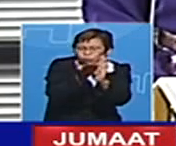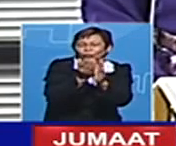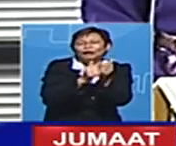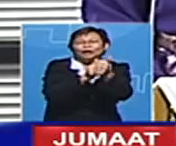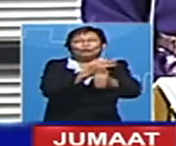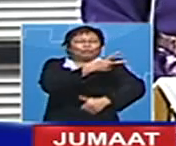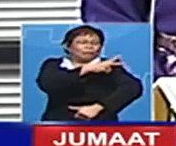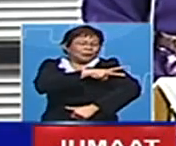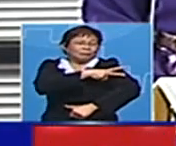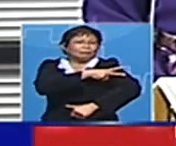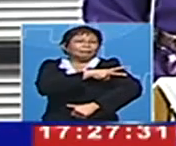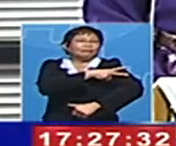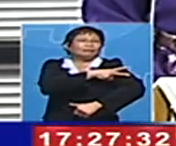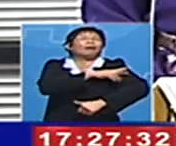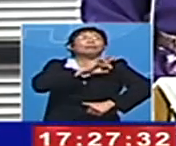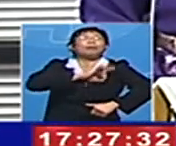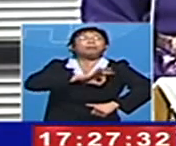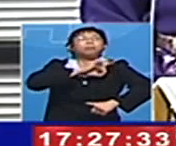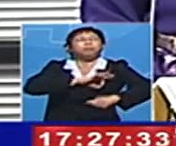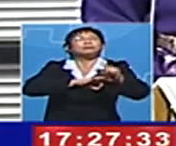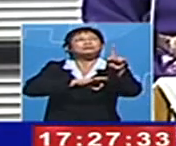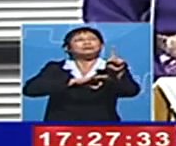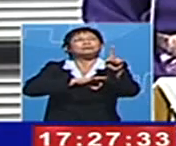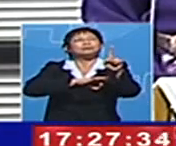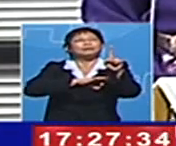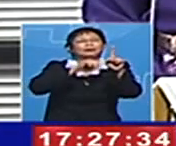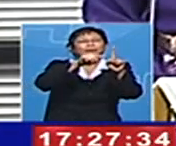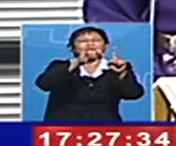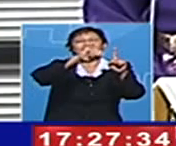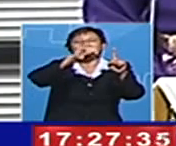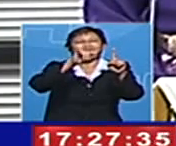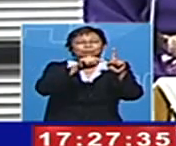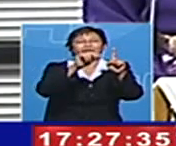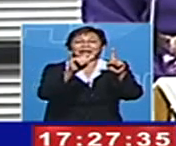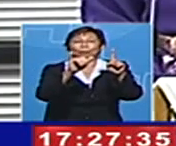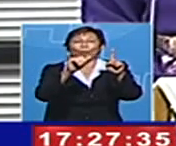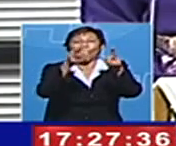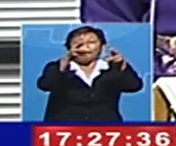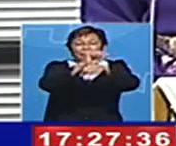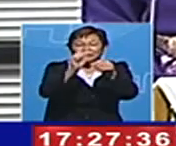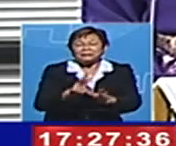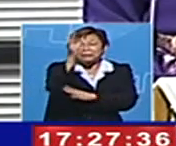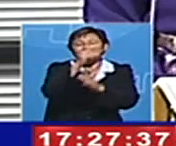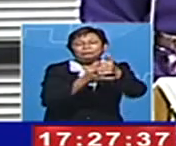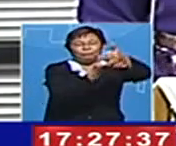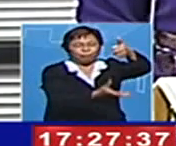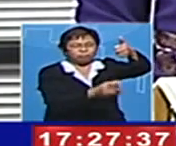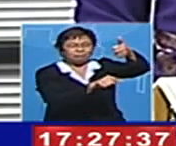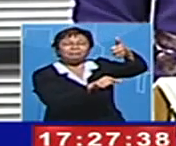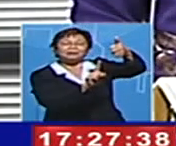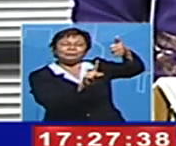gred yang akan memanfaatkan 1.6 juta warganya dengan peruntukan